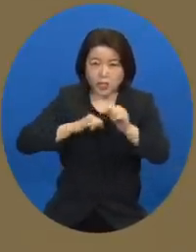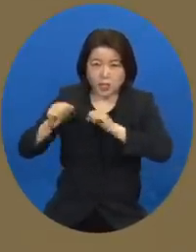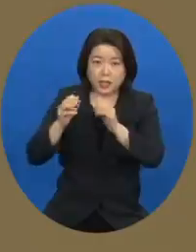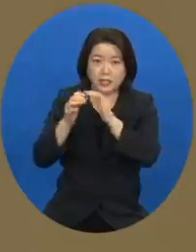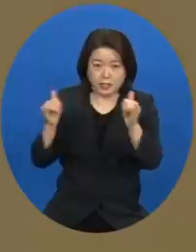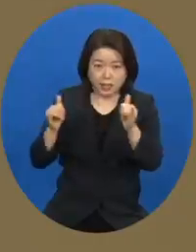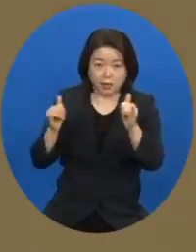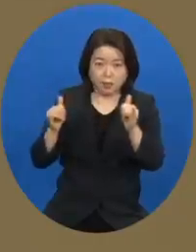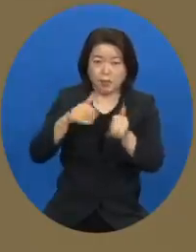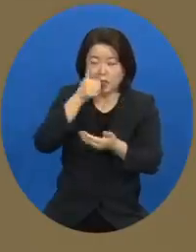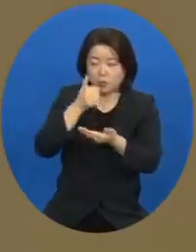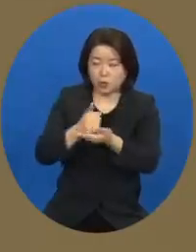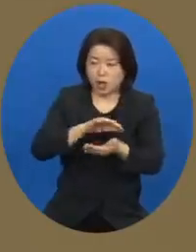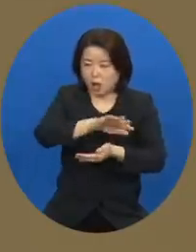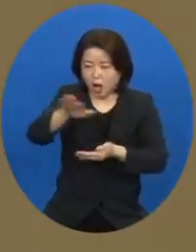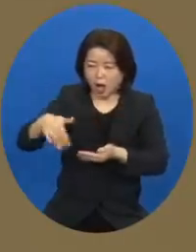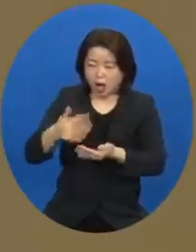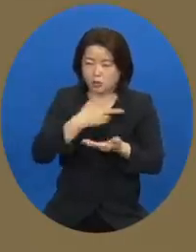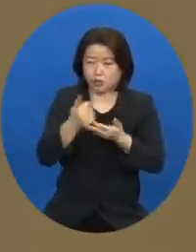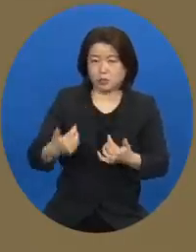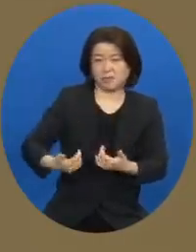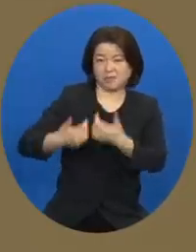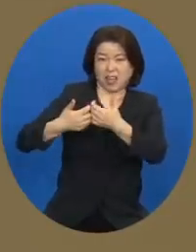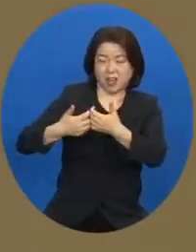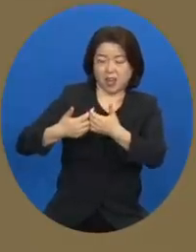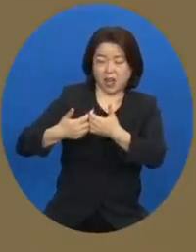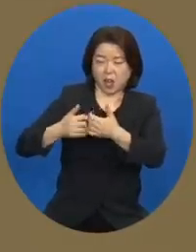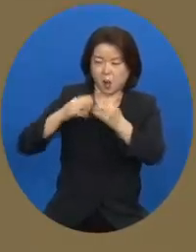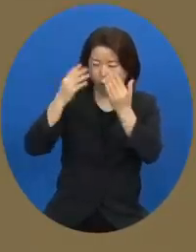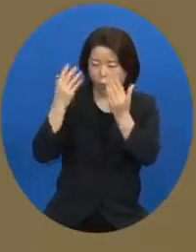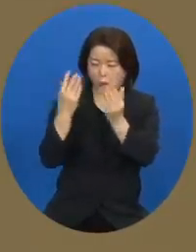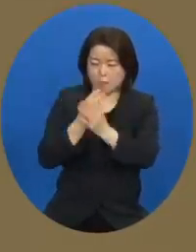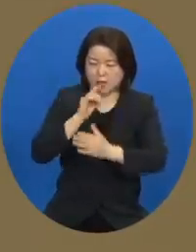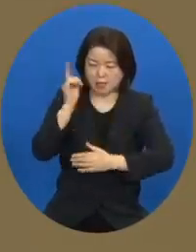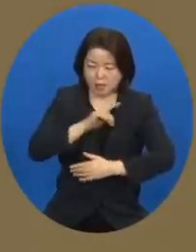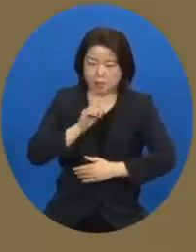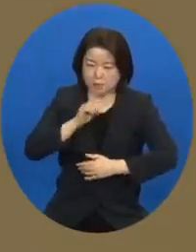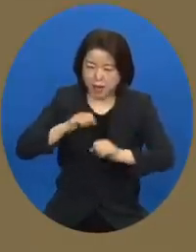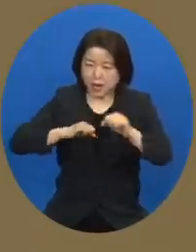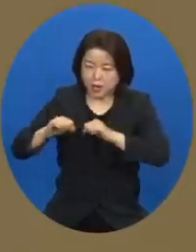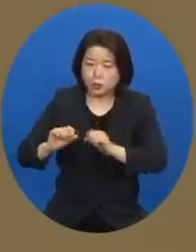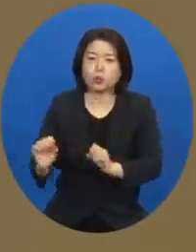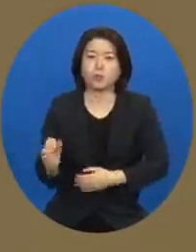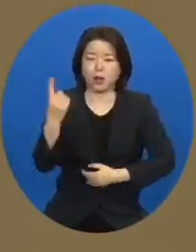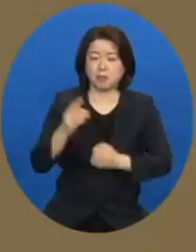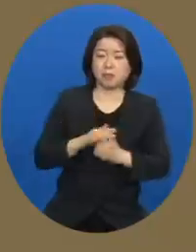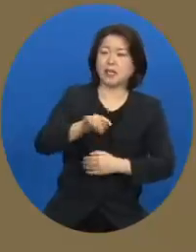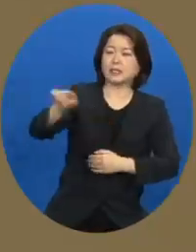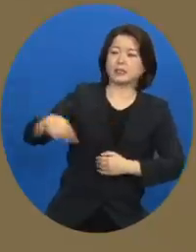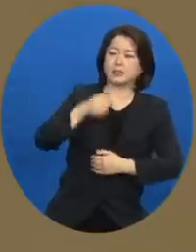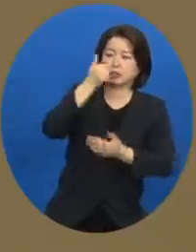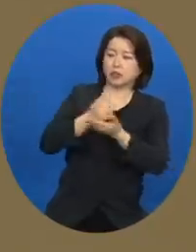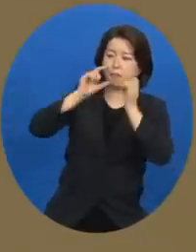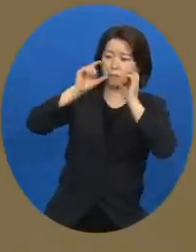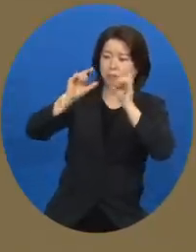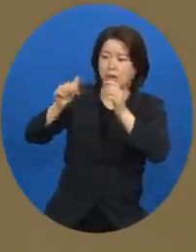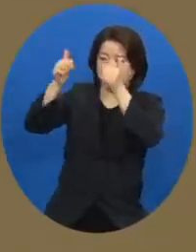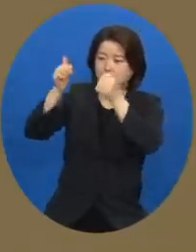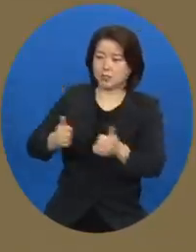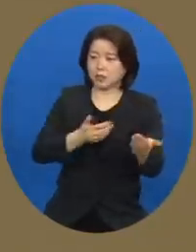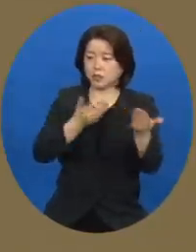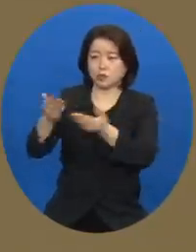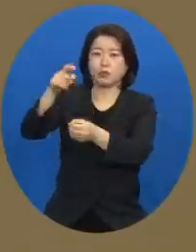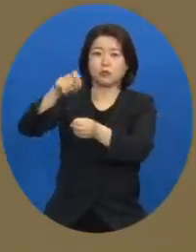않은 죄인들이 주를 거슬러 한 모든 완악한 말로 말미암아 그들을 정죄하려 하심이라